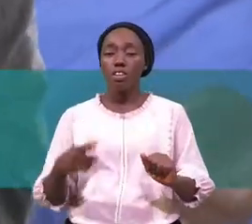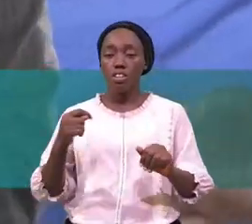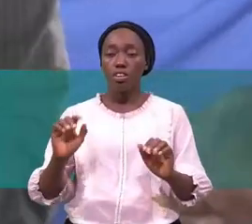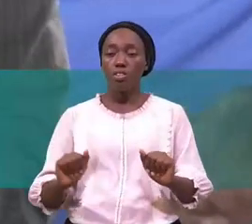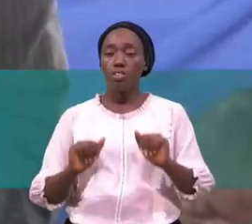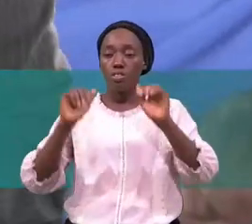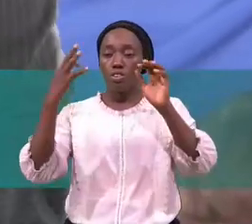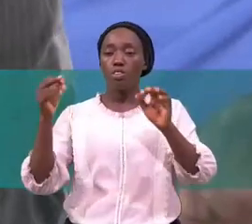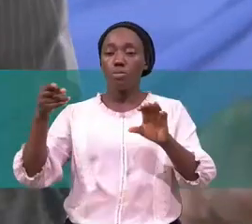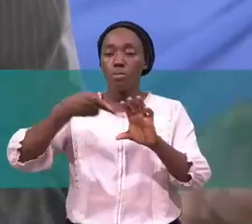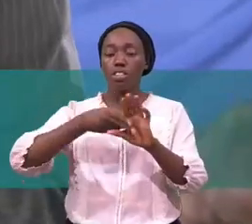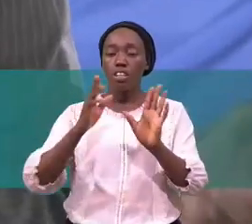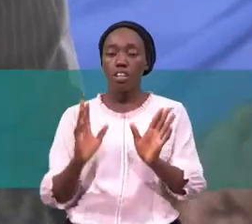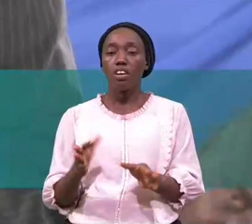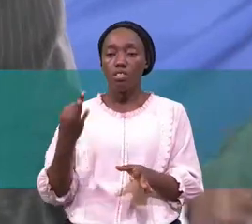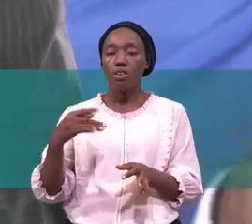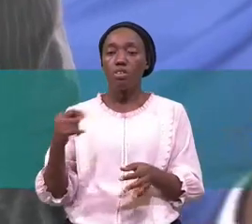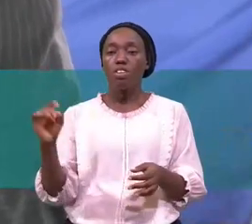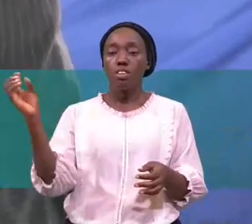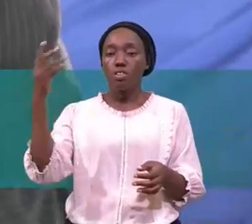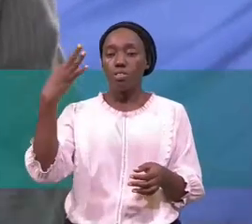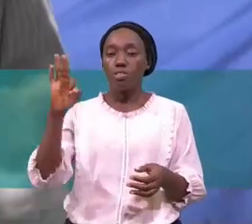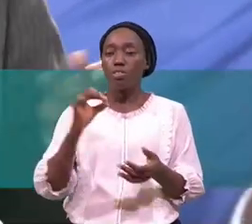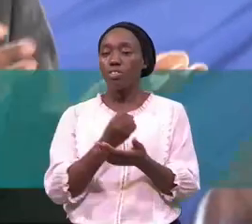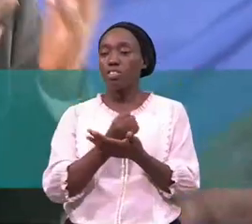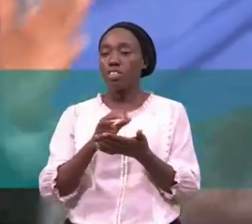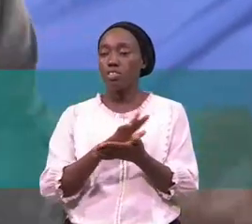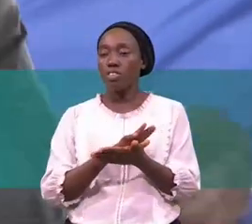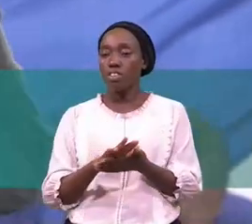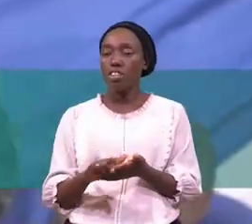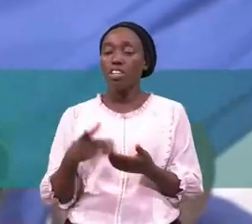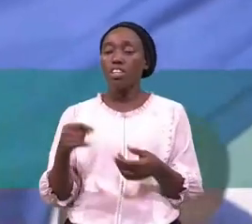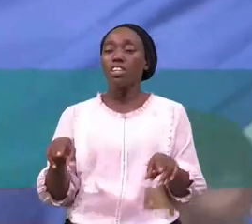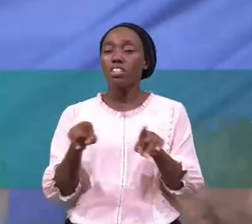Le même Dieu du salut est le même de la sanctification.